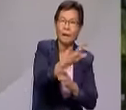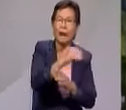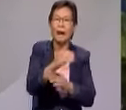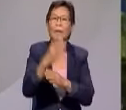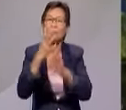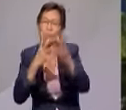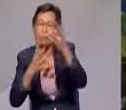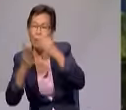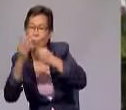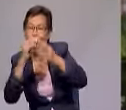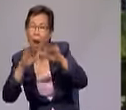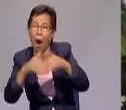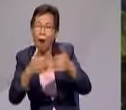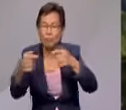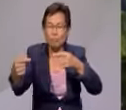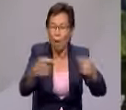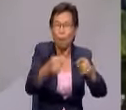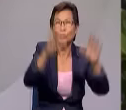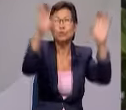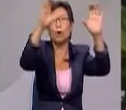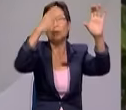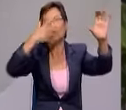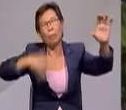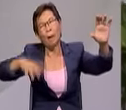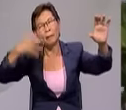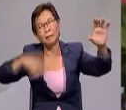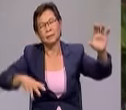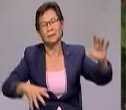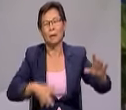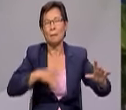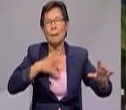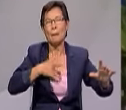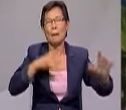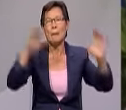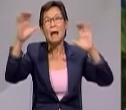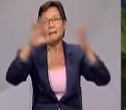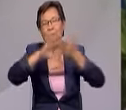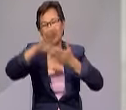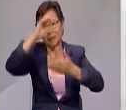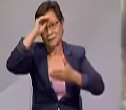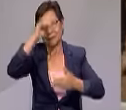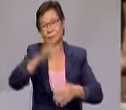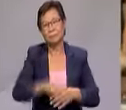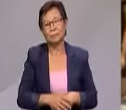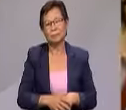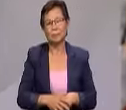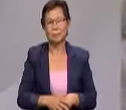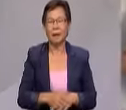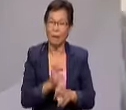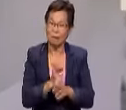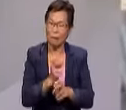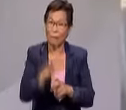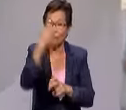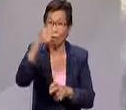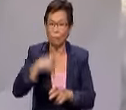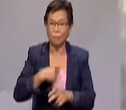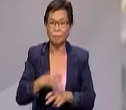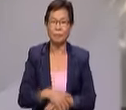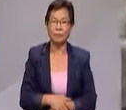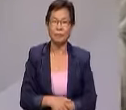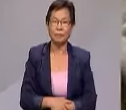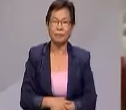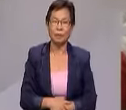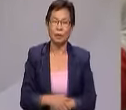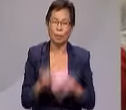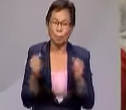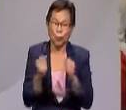mempelajari bagaimana beraksi dalam keadaan cuaca yang panas. Yeah, this is going to be tough. I mean, it was really cold in Holland,